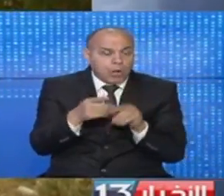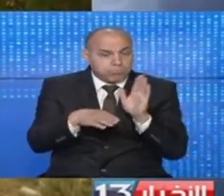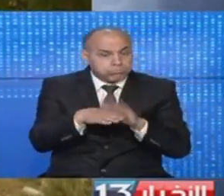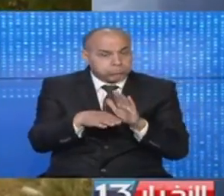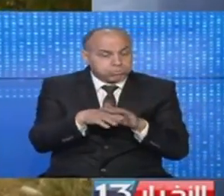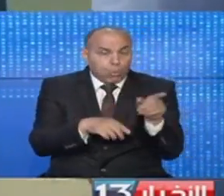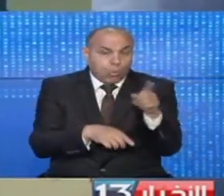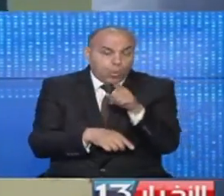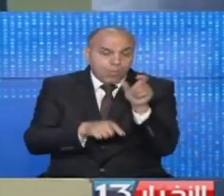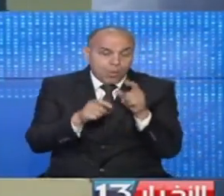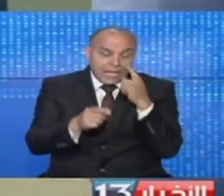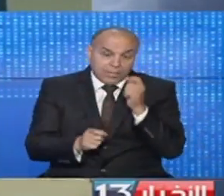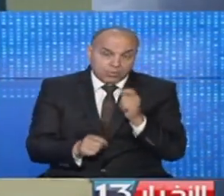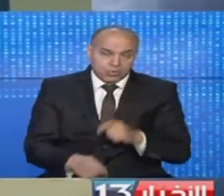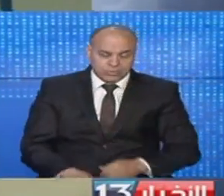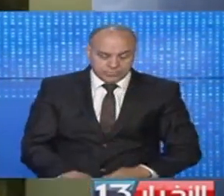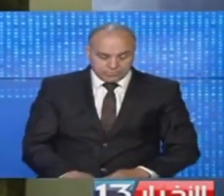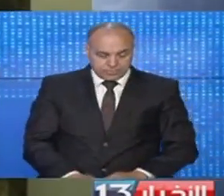وتحذير للمواطنين.